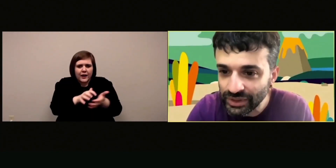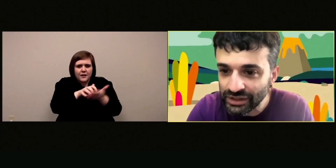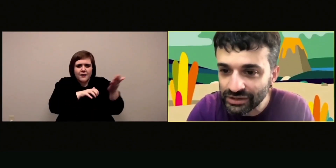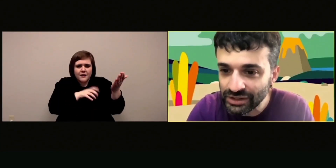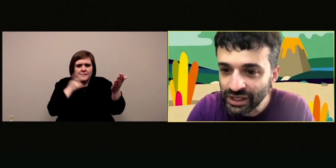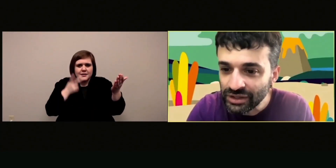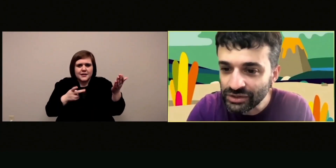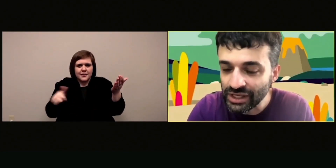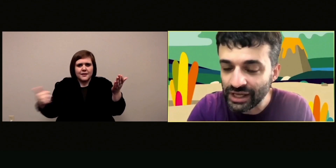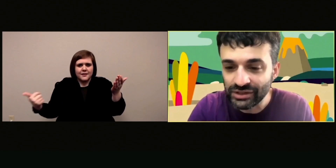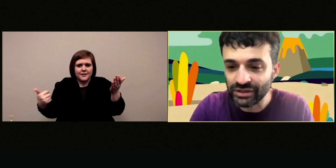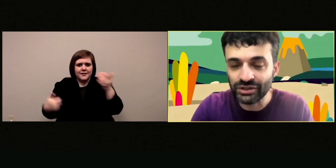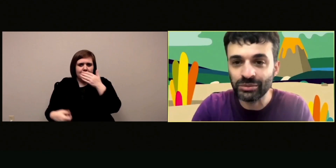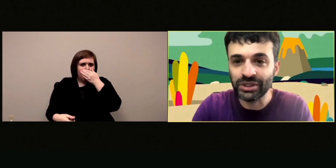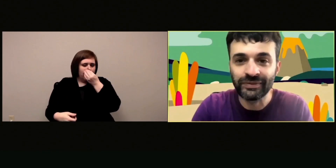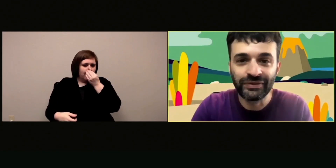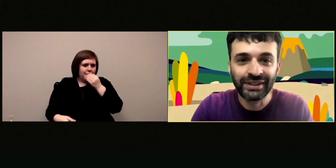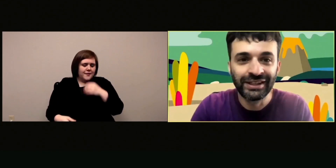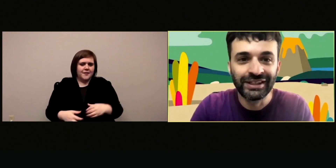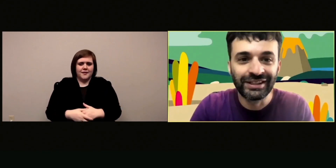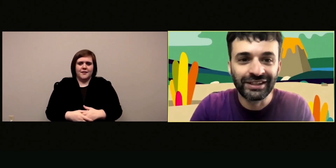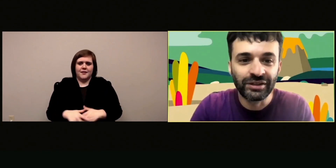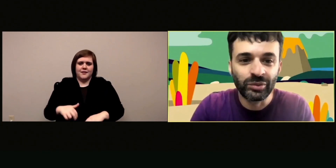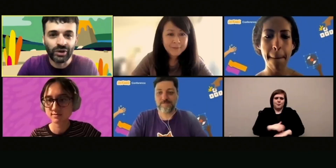で面白いですね